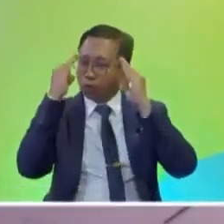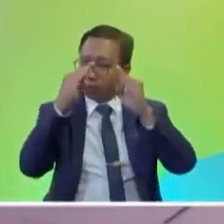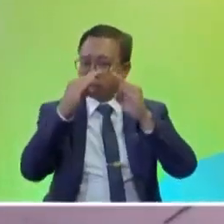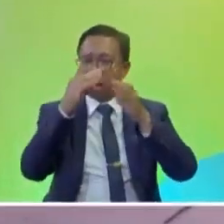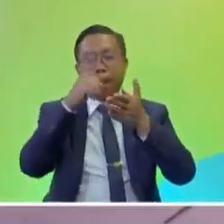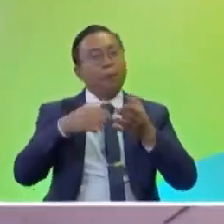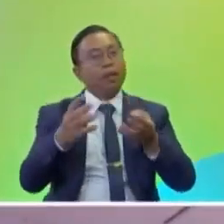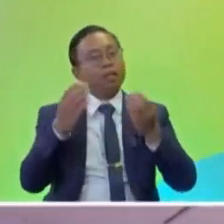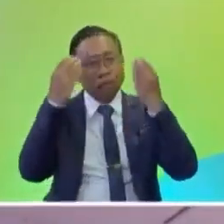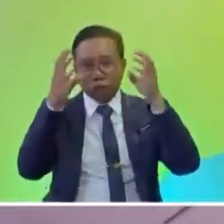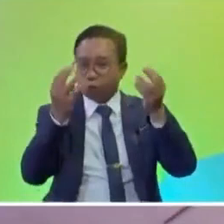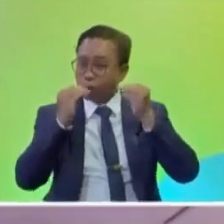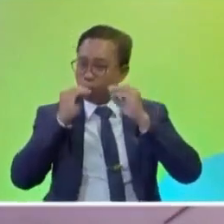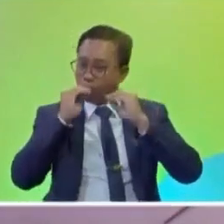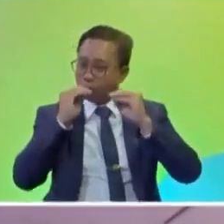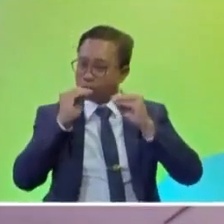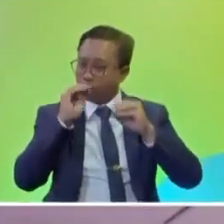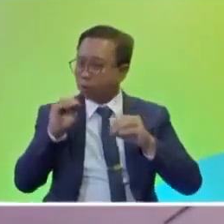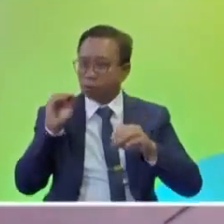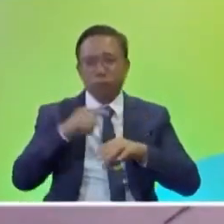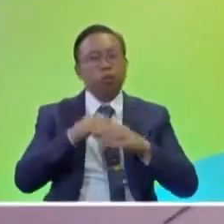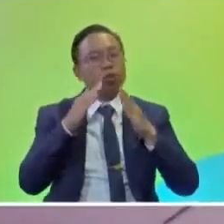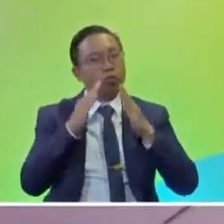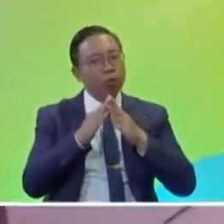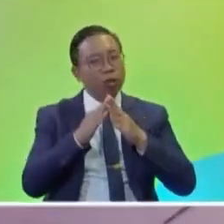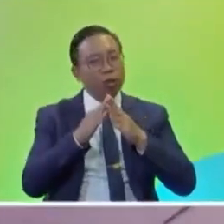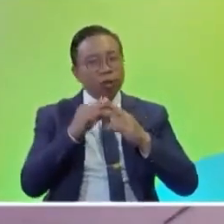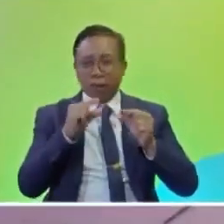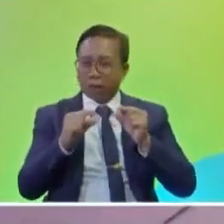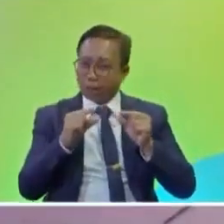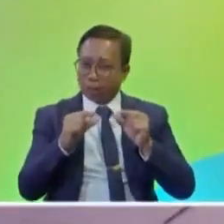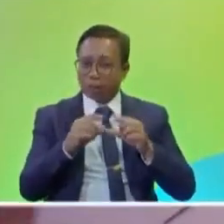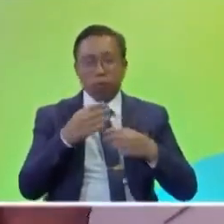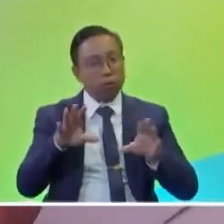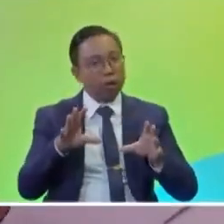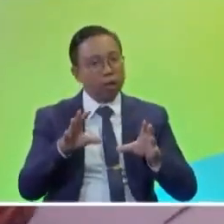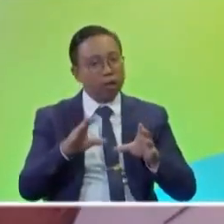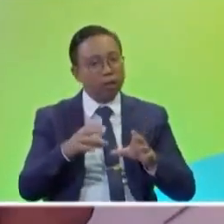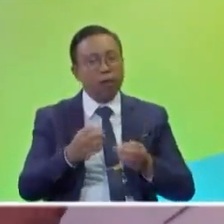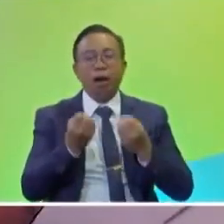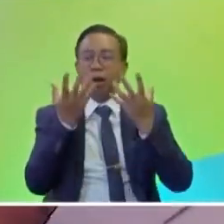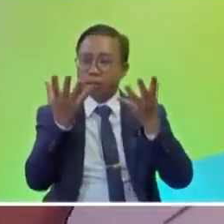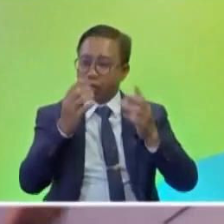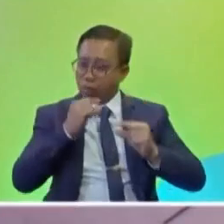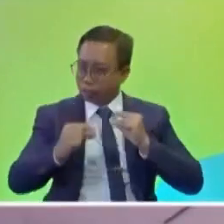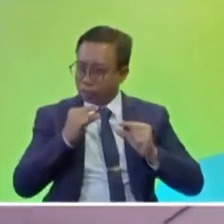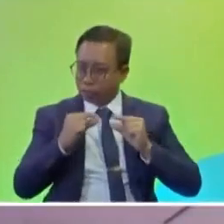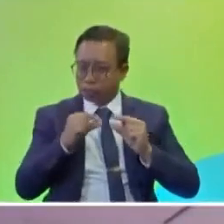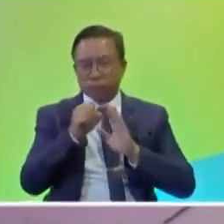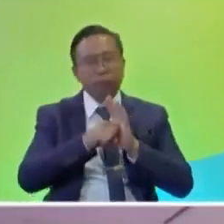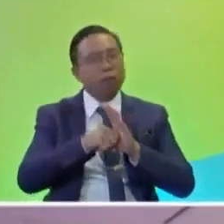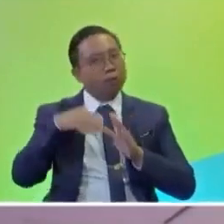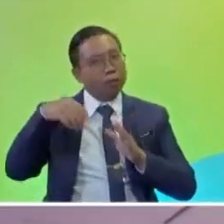apa cikgu nak ajar untuk murid-murid cikgu di rumah adalah pergerakan. Sudah tentulah kena banyak gerak. Sebelum ni